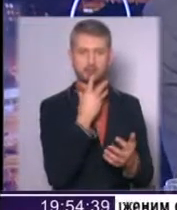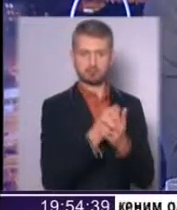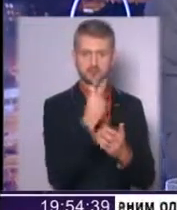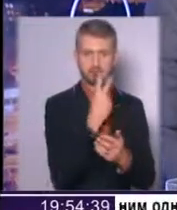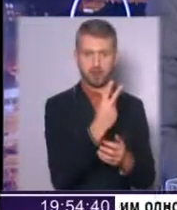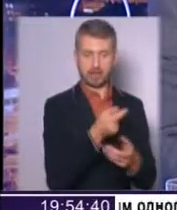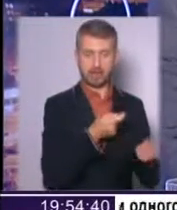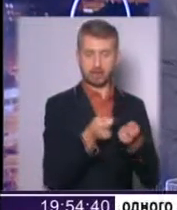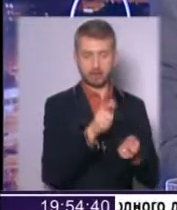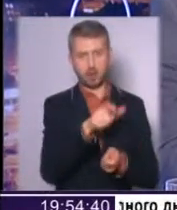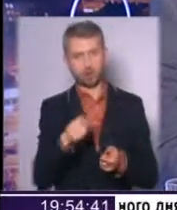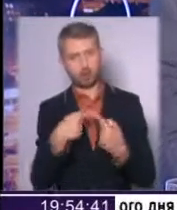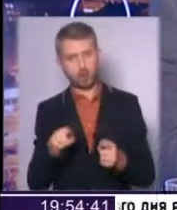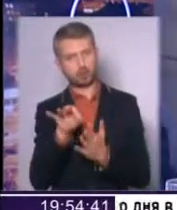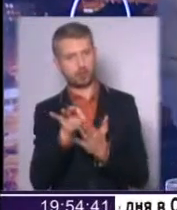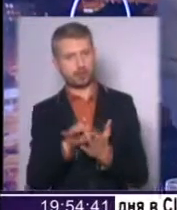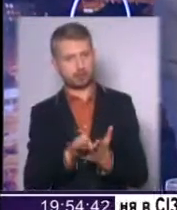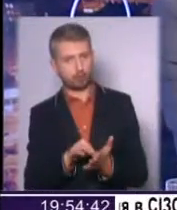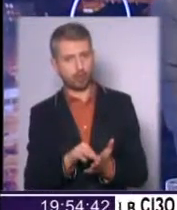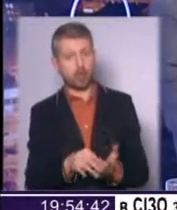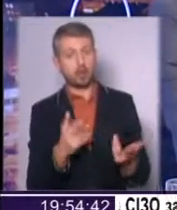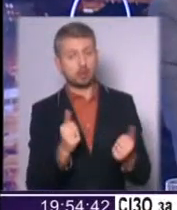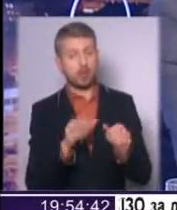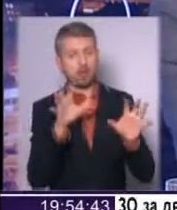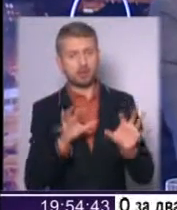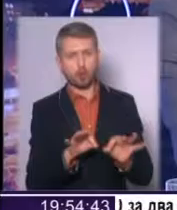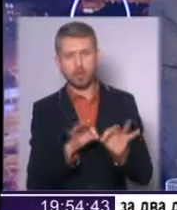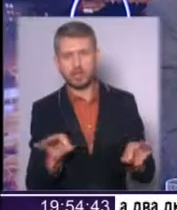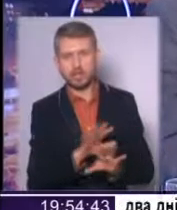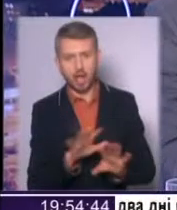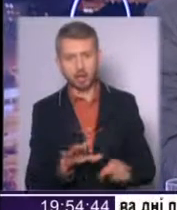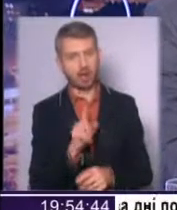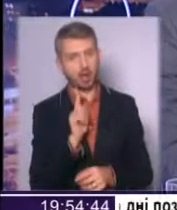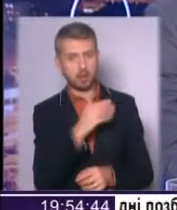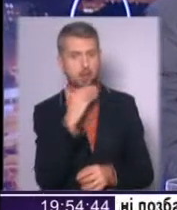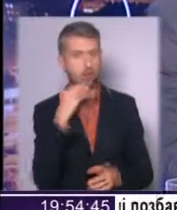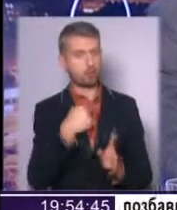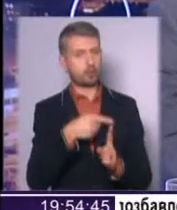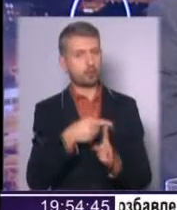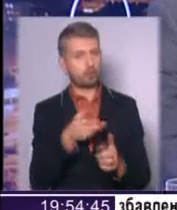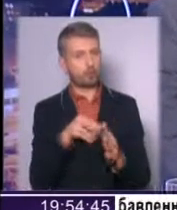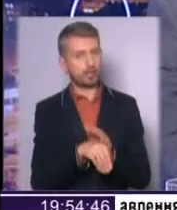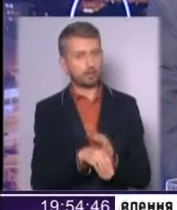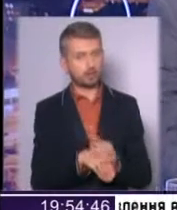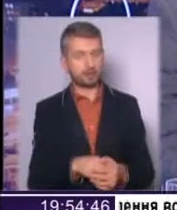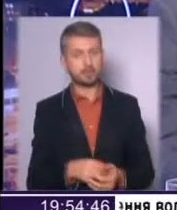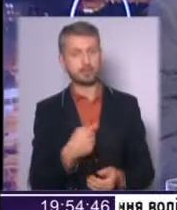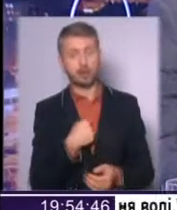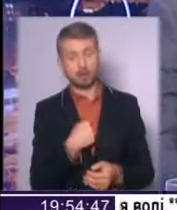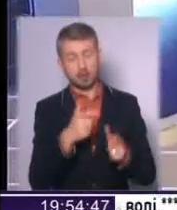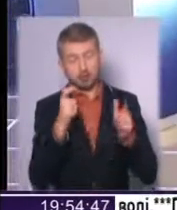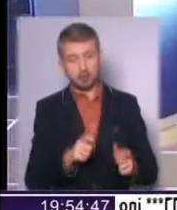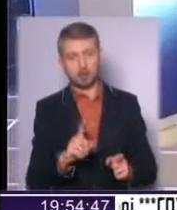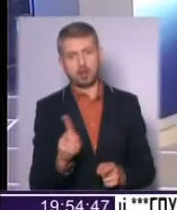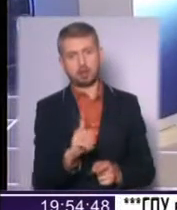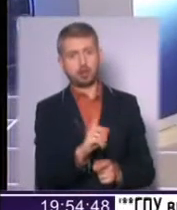новий політичний еліт. І в першу чергу партія не втручалася формувати списків. Багато пройшли людей, яких, ну, довдали округи, але в них ніхто не розраховував, що вони